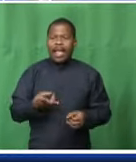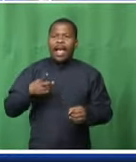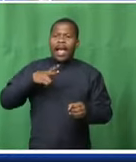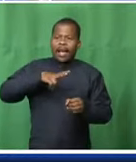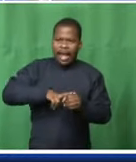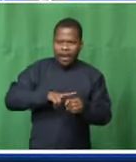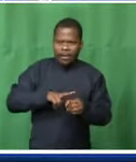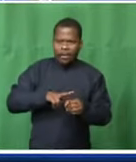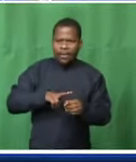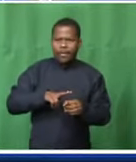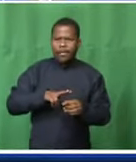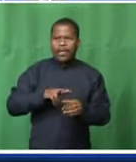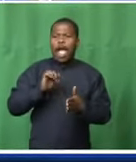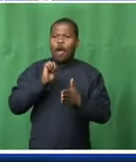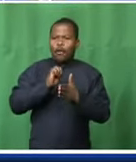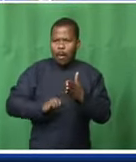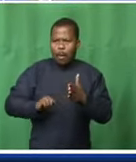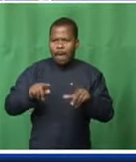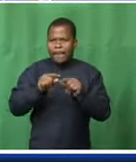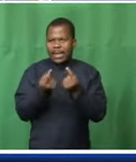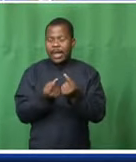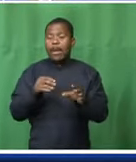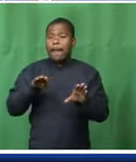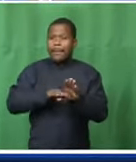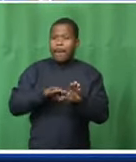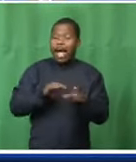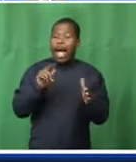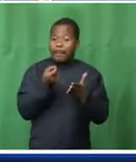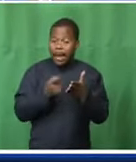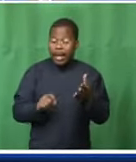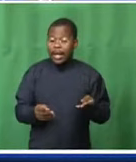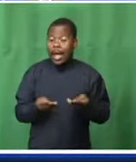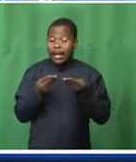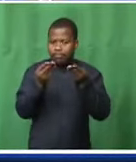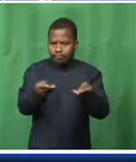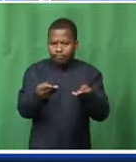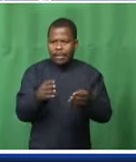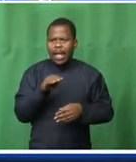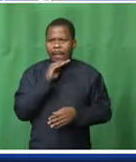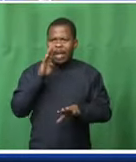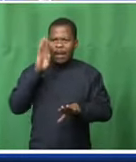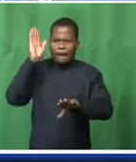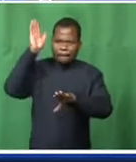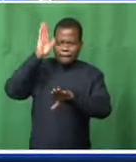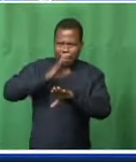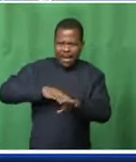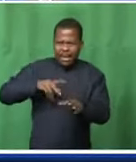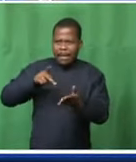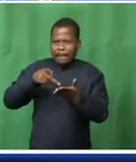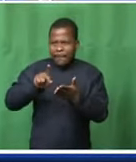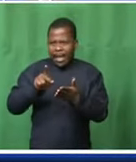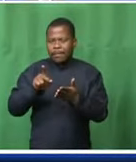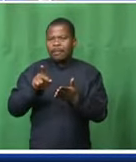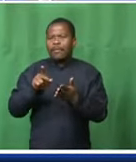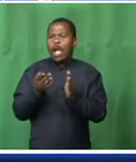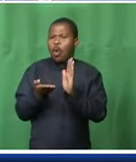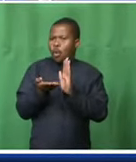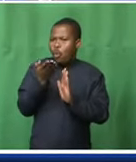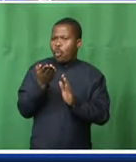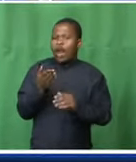from the members buke ukuthi vele kufuna ukuthi si increase ema fines ebani labangatiphathi